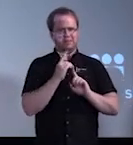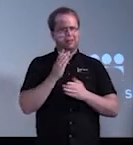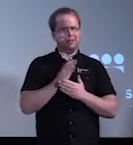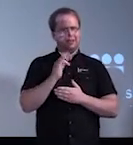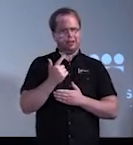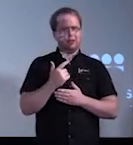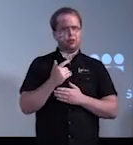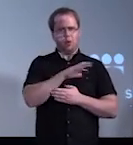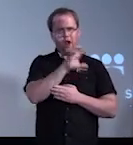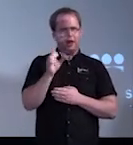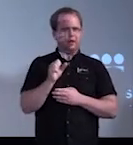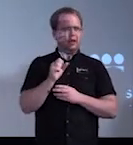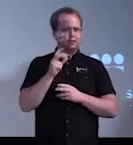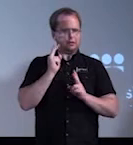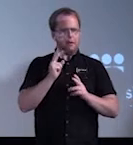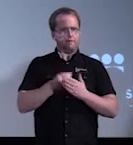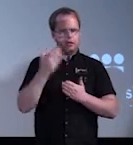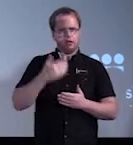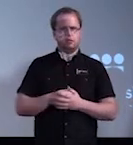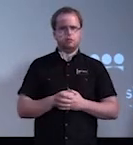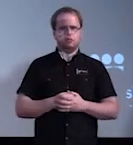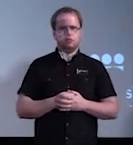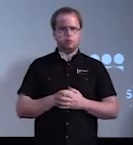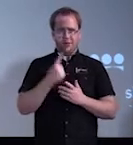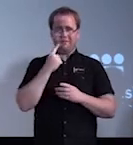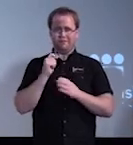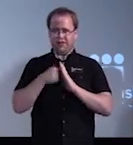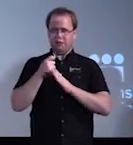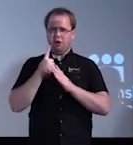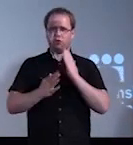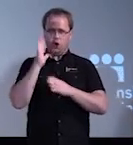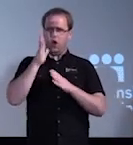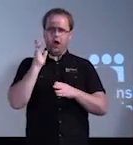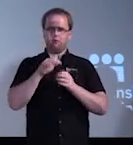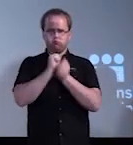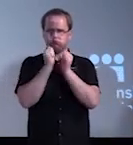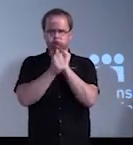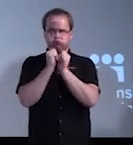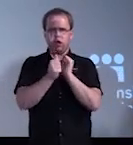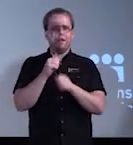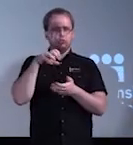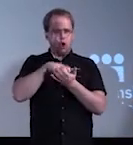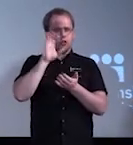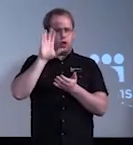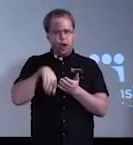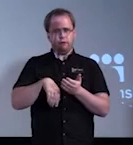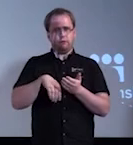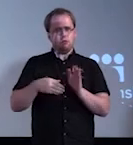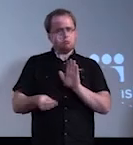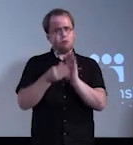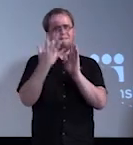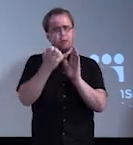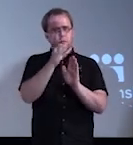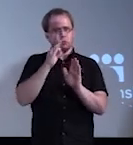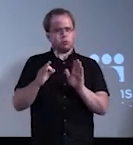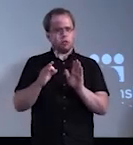och alla människors lika värde. Men plus att det är ju så att även filmavtalet har ju omförhandlats och då har ju staten stått för 50% av pengarna. Ja. Det vill